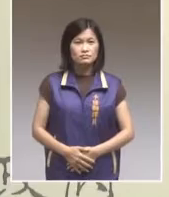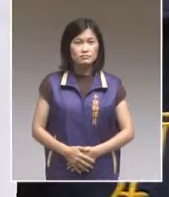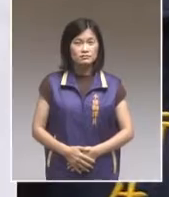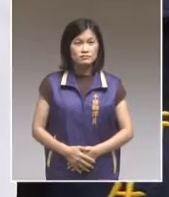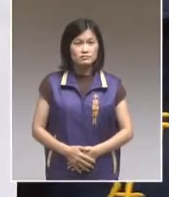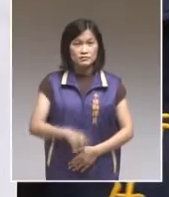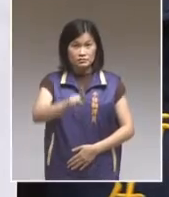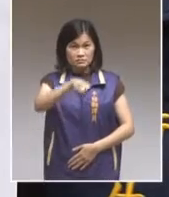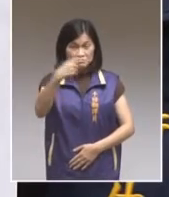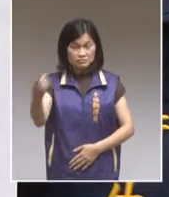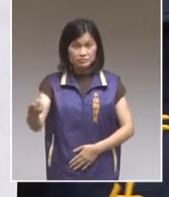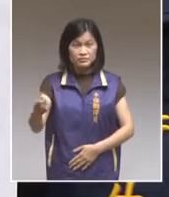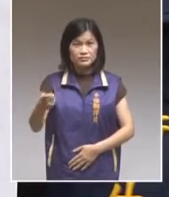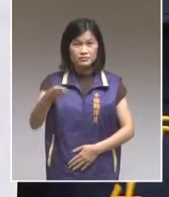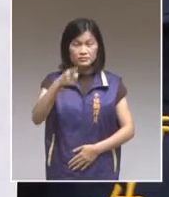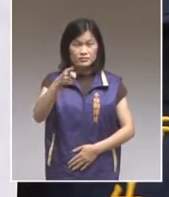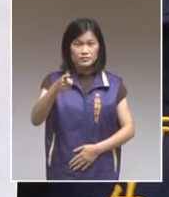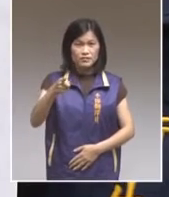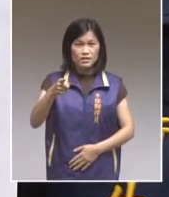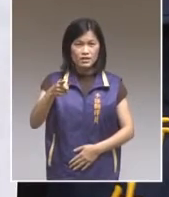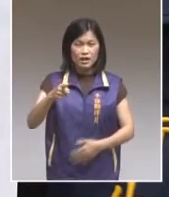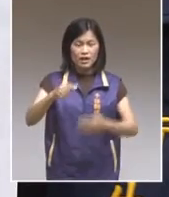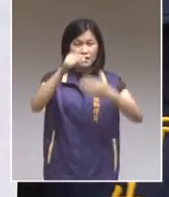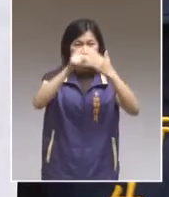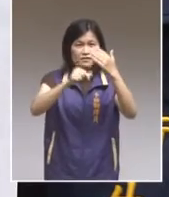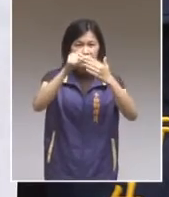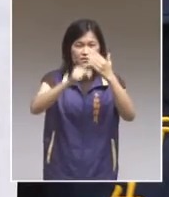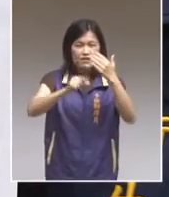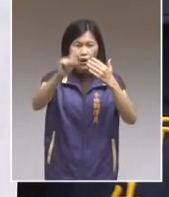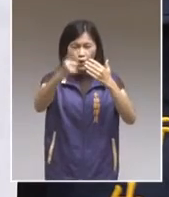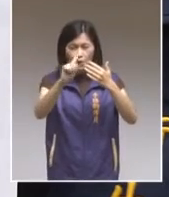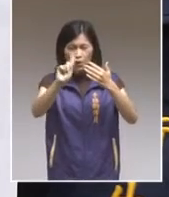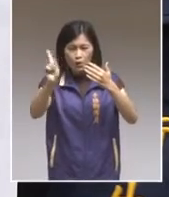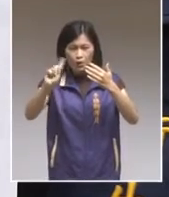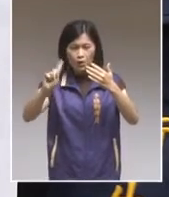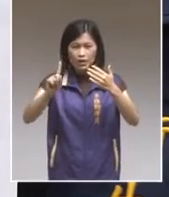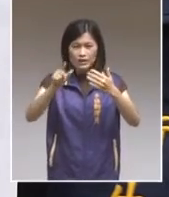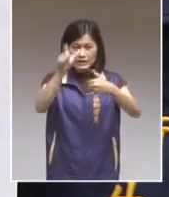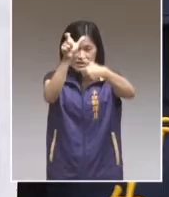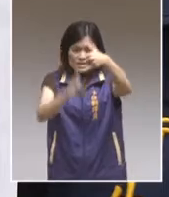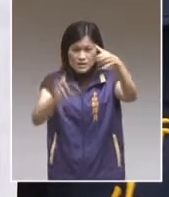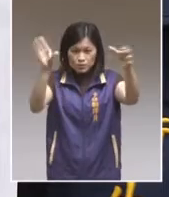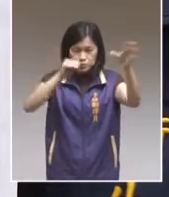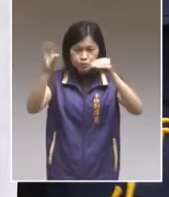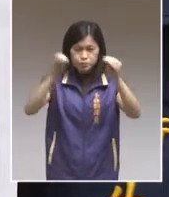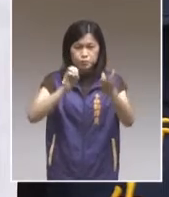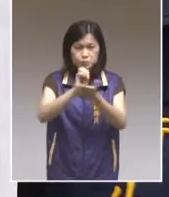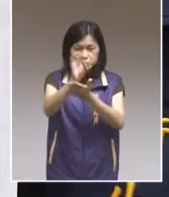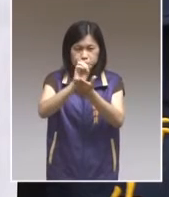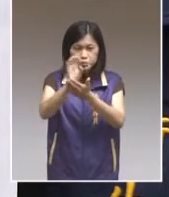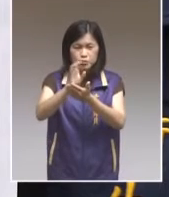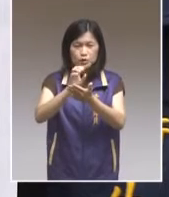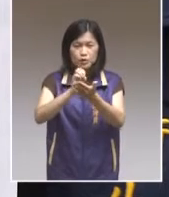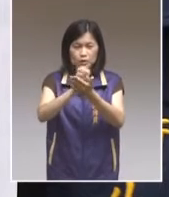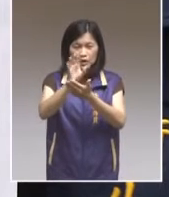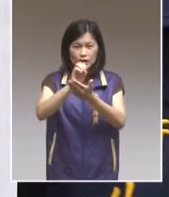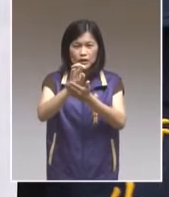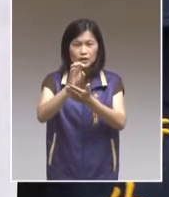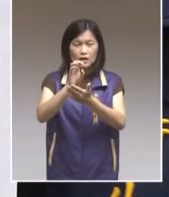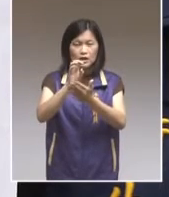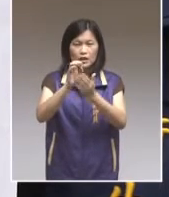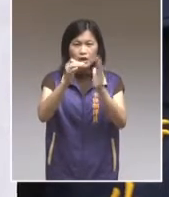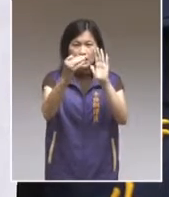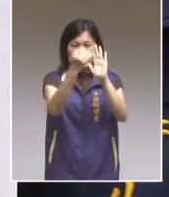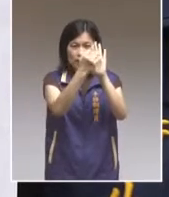啊，紧接着啊，会将啊相关的法源依据以及个人的资料收集告知事项，这边充分的让这